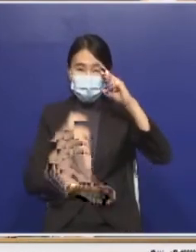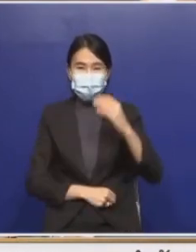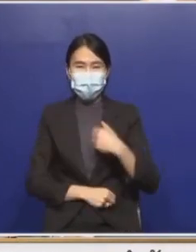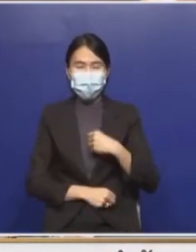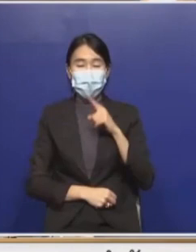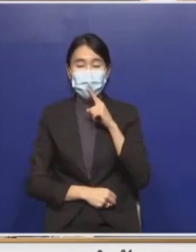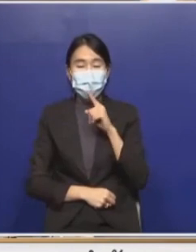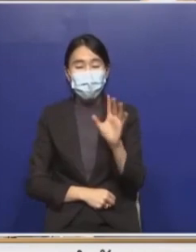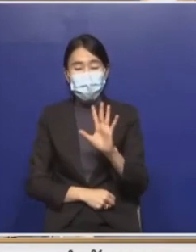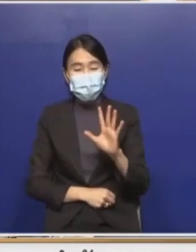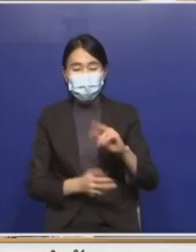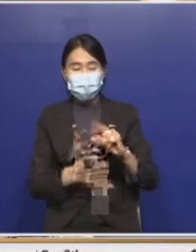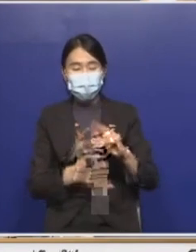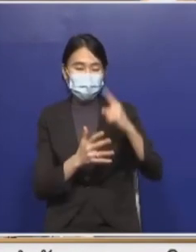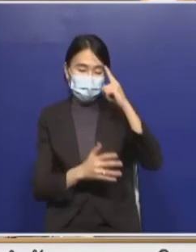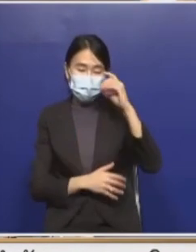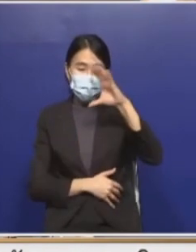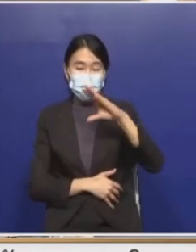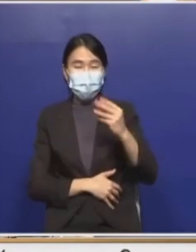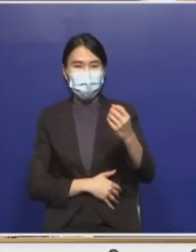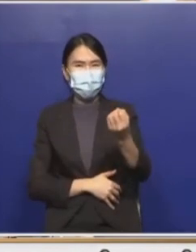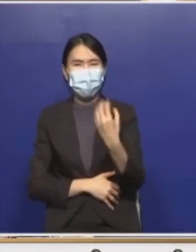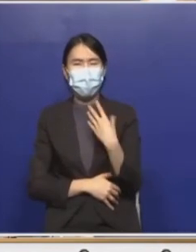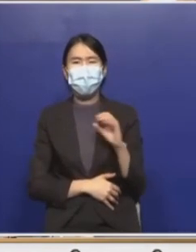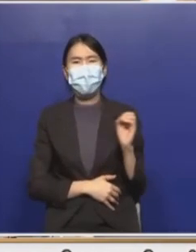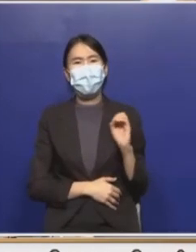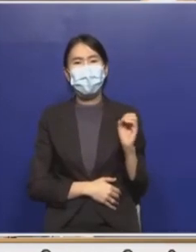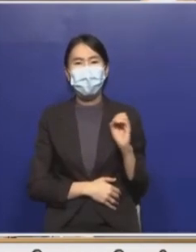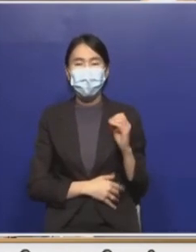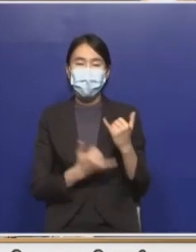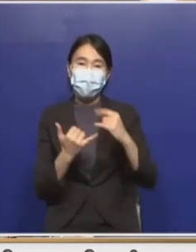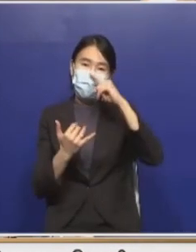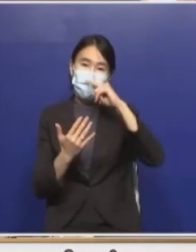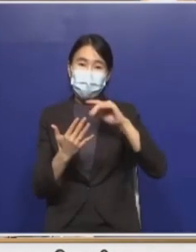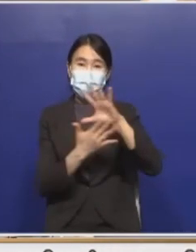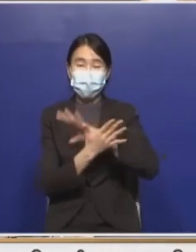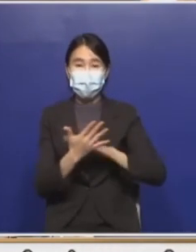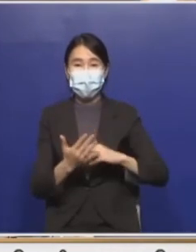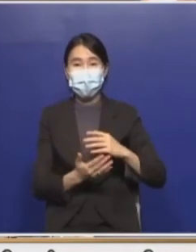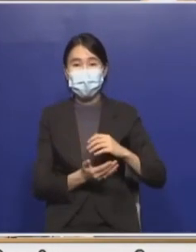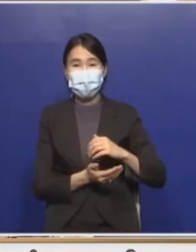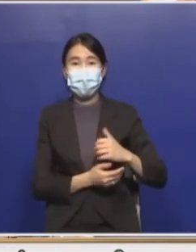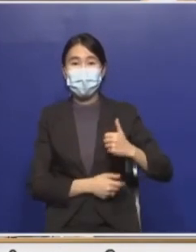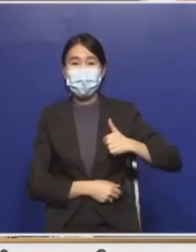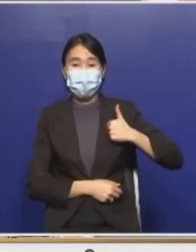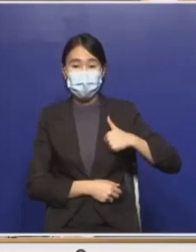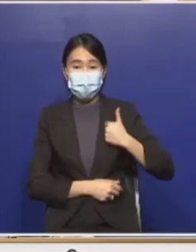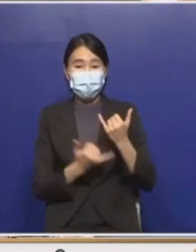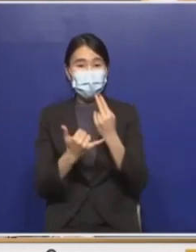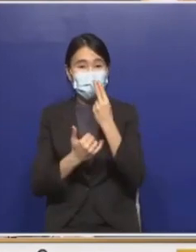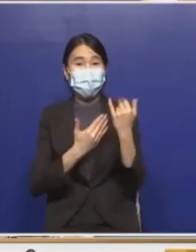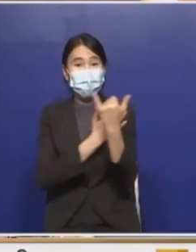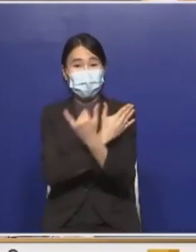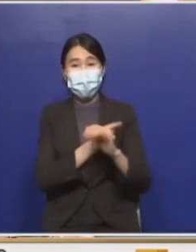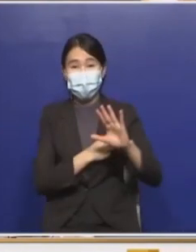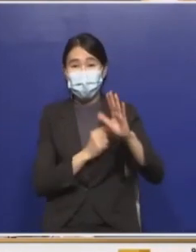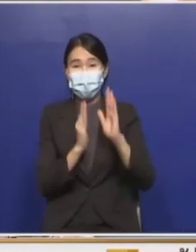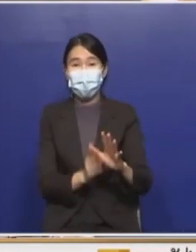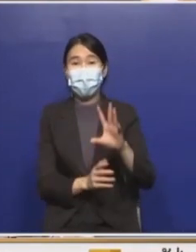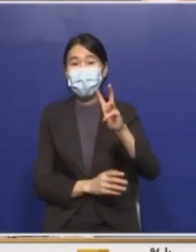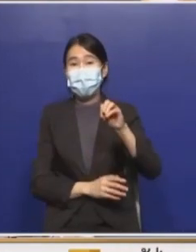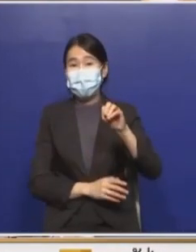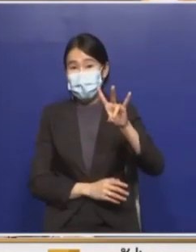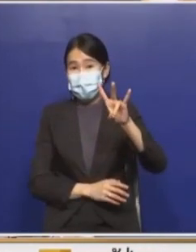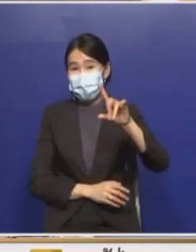ไหร่ที่ประเทศแคนาดามีประชากรอยู่67ล้านค